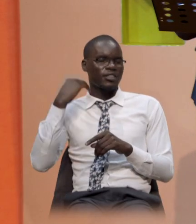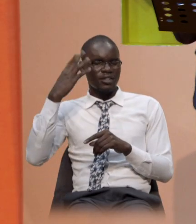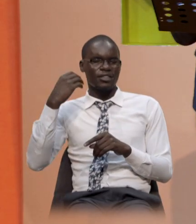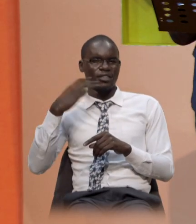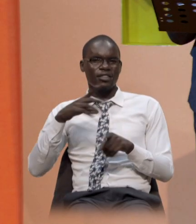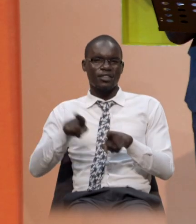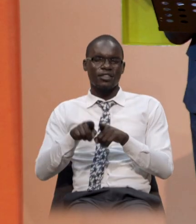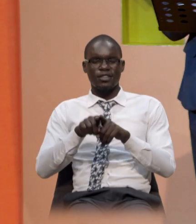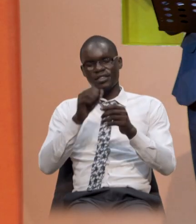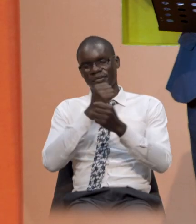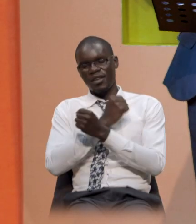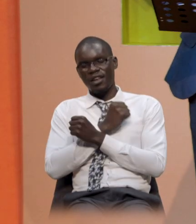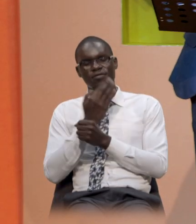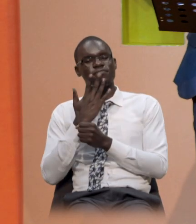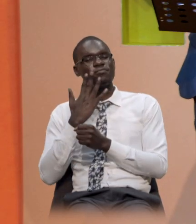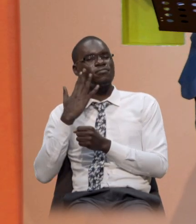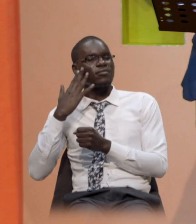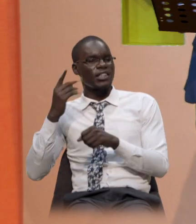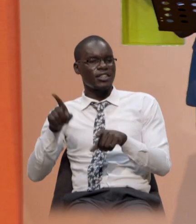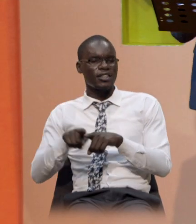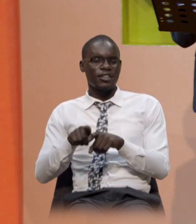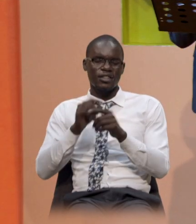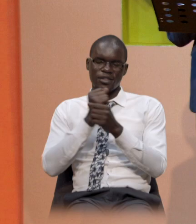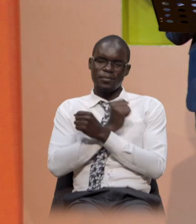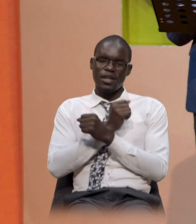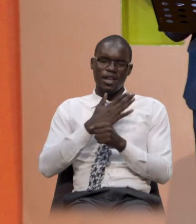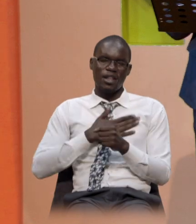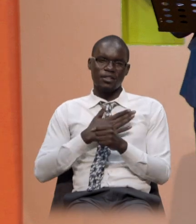akiyapenda maua vile hunipenda.